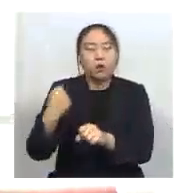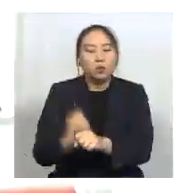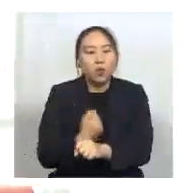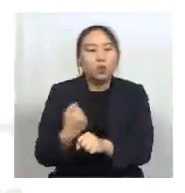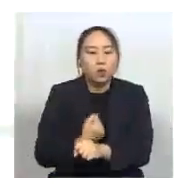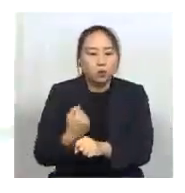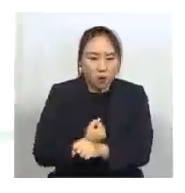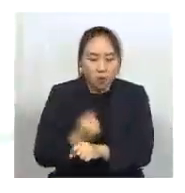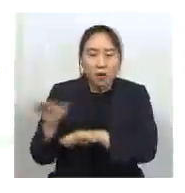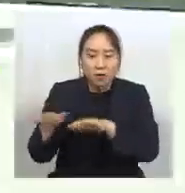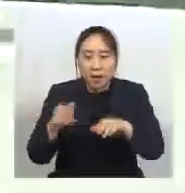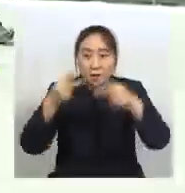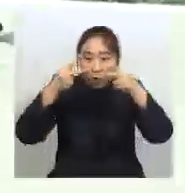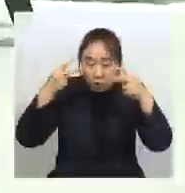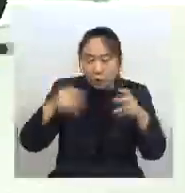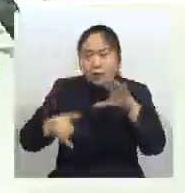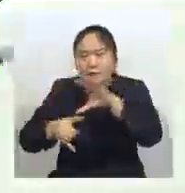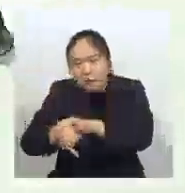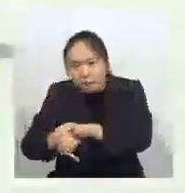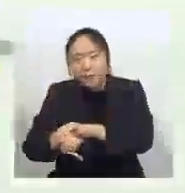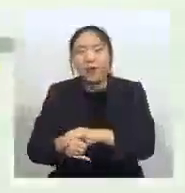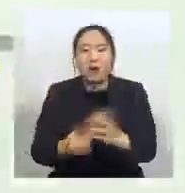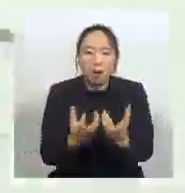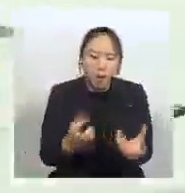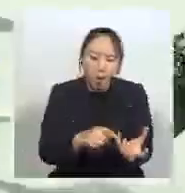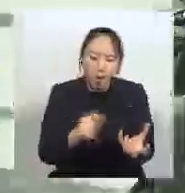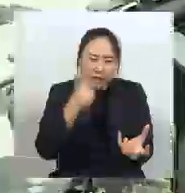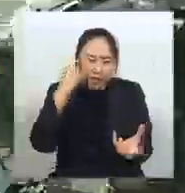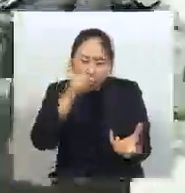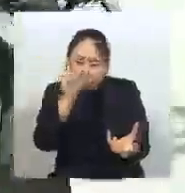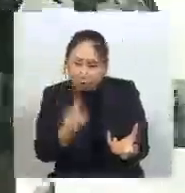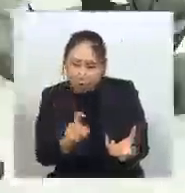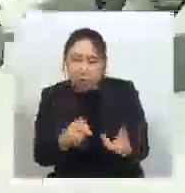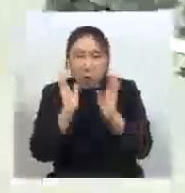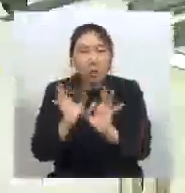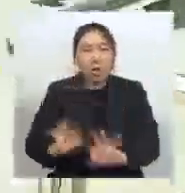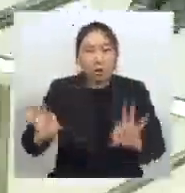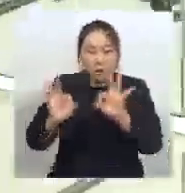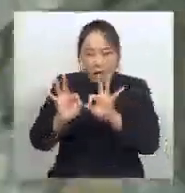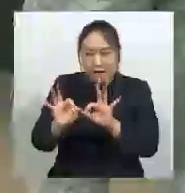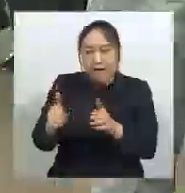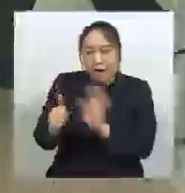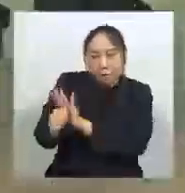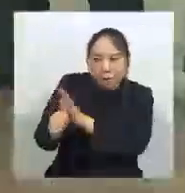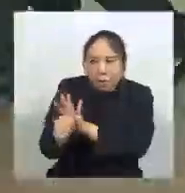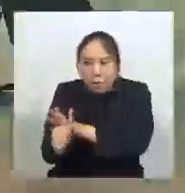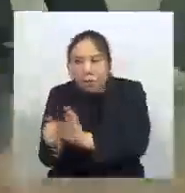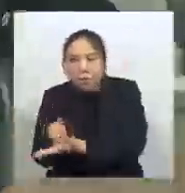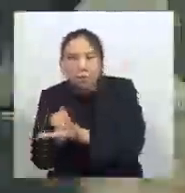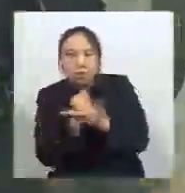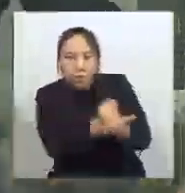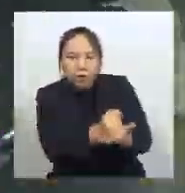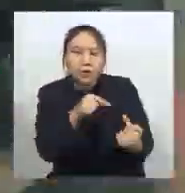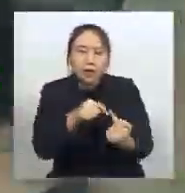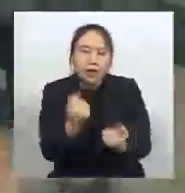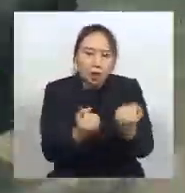ดกั้นและจับกลุ่มผู้ก่อเหตุวัตถุต้องสงสัยและการช่วยเหลือบุคคลสำคัญออกจากพื้นที่ทั้งทางบกและทางอาก